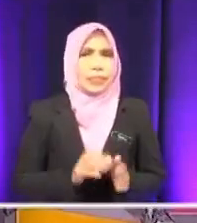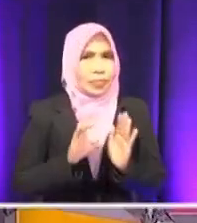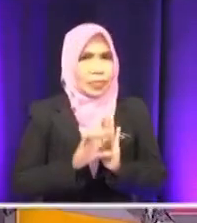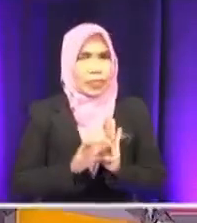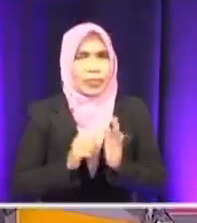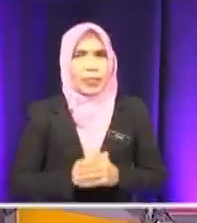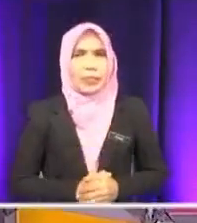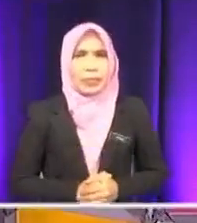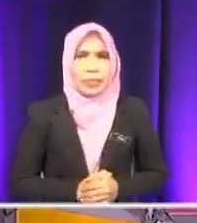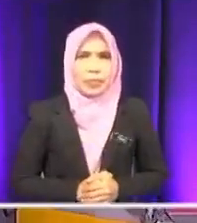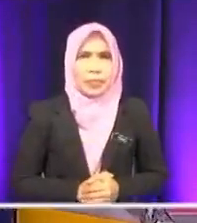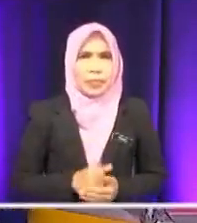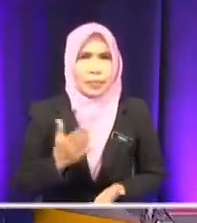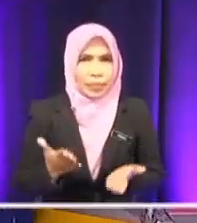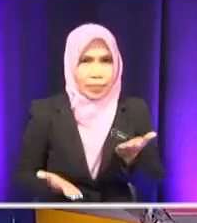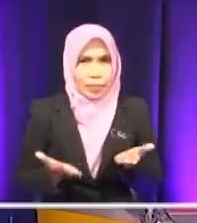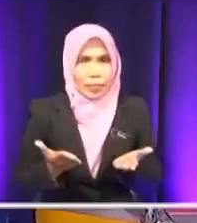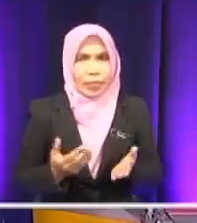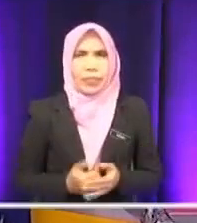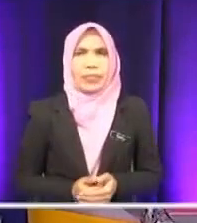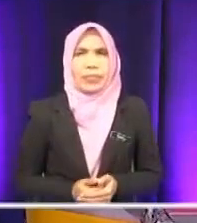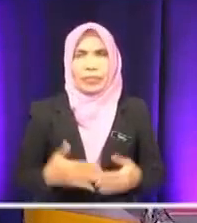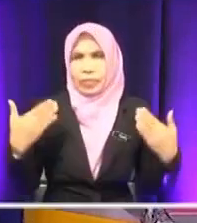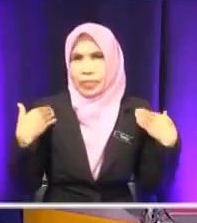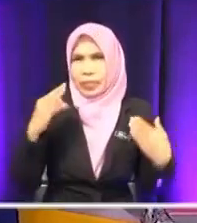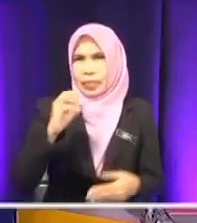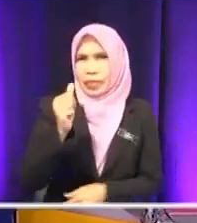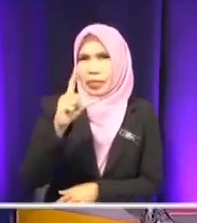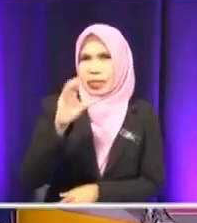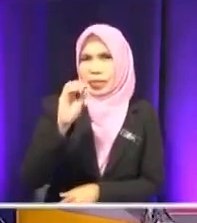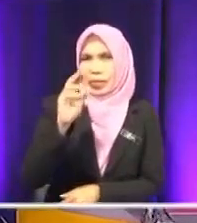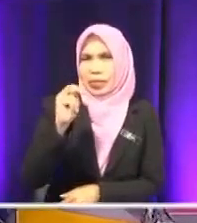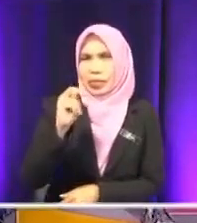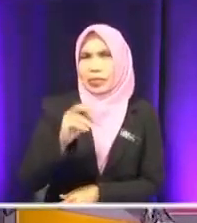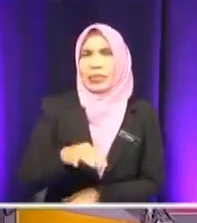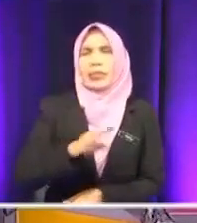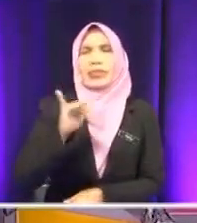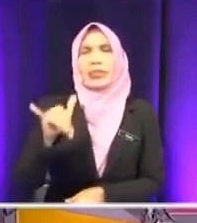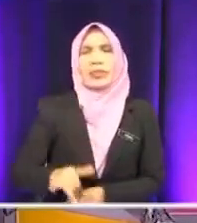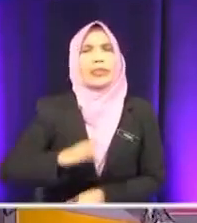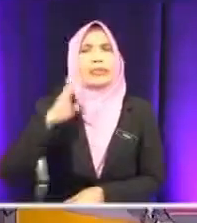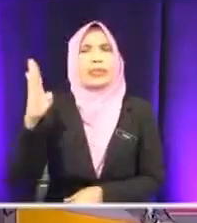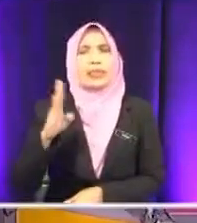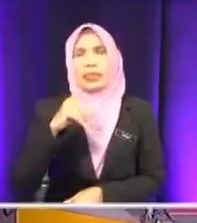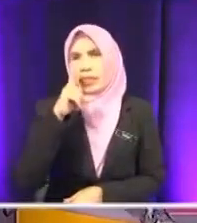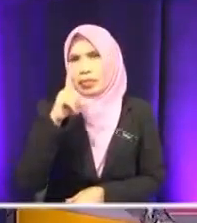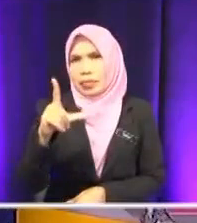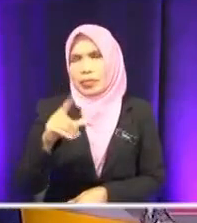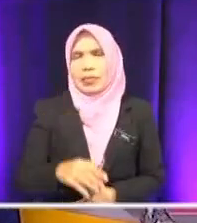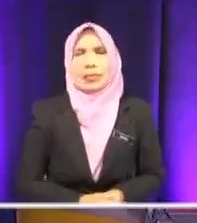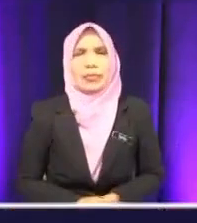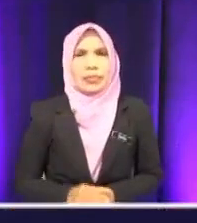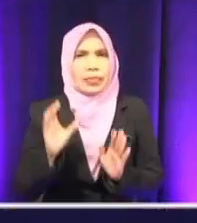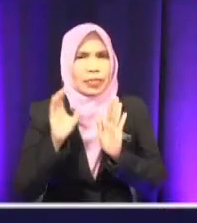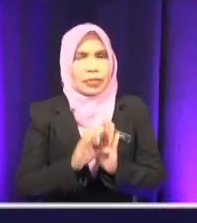dia mungkin ada calon-calon yang sudah biasa lihat gambar ini gambarnya di dalam buku teks pilih